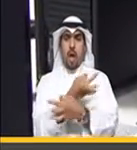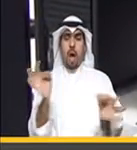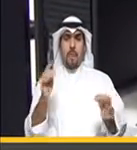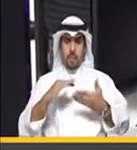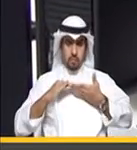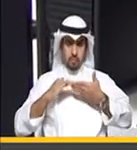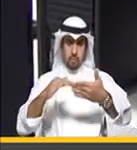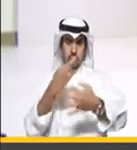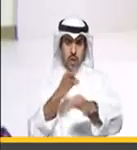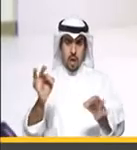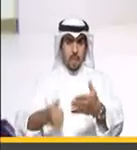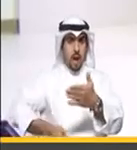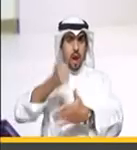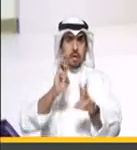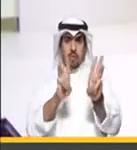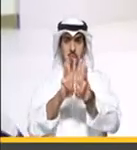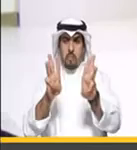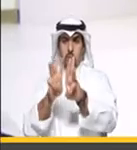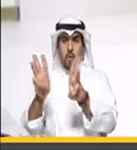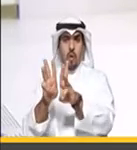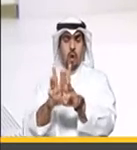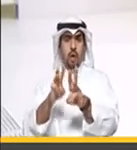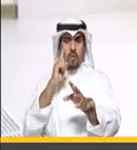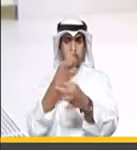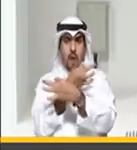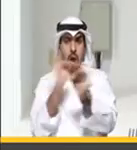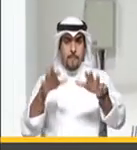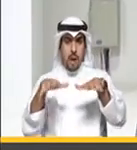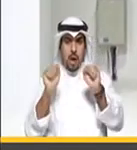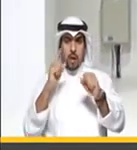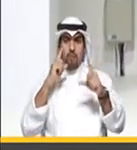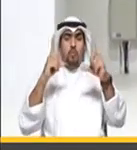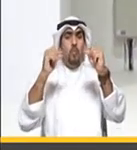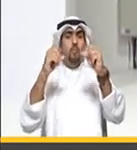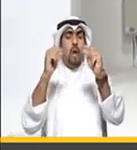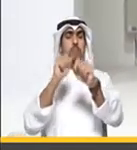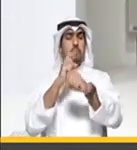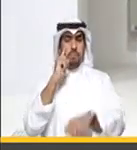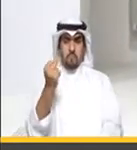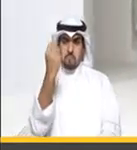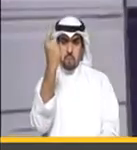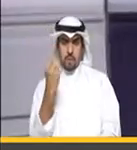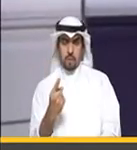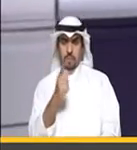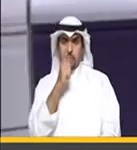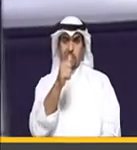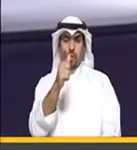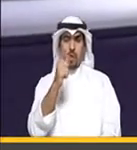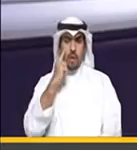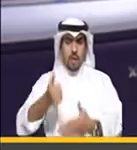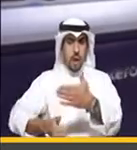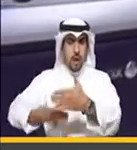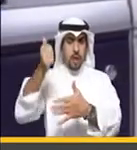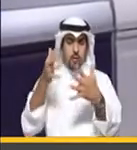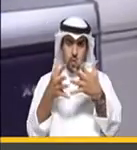لإنجاز الموقع البديل بشكل كامل وبصورة متميزة، الأمر الذي يعد نجاحا